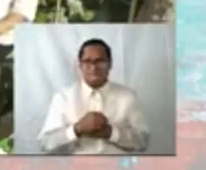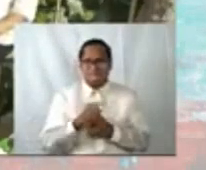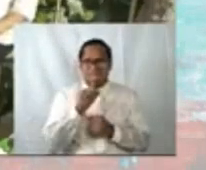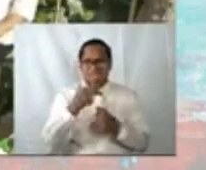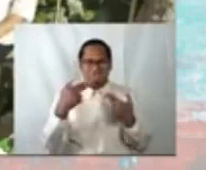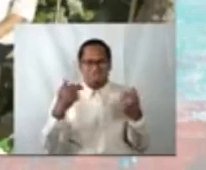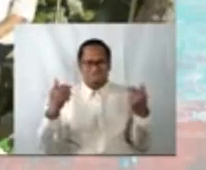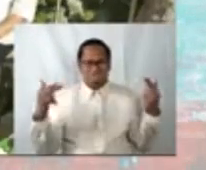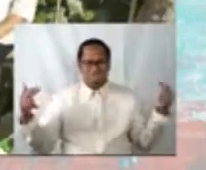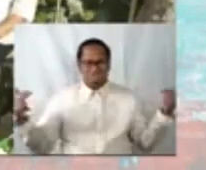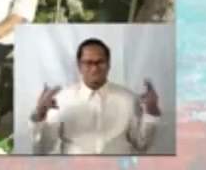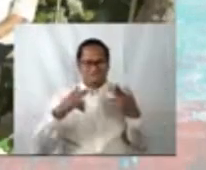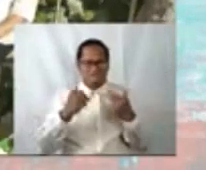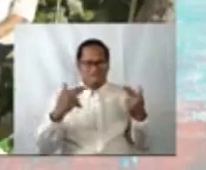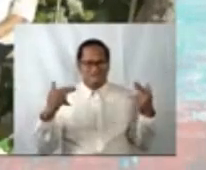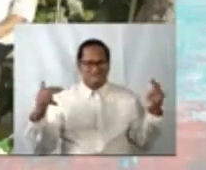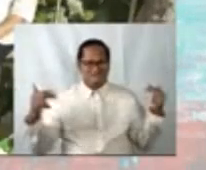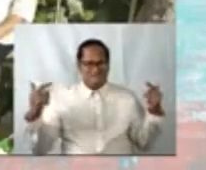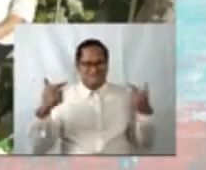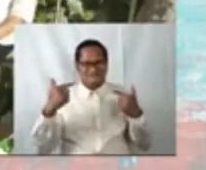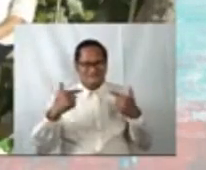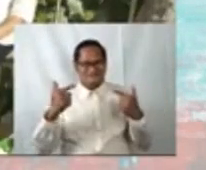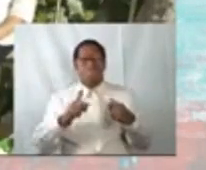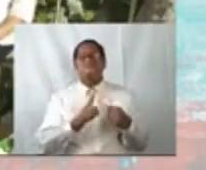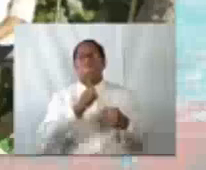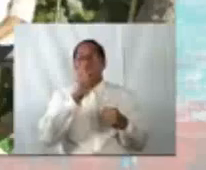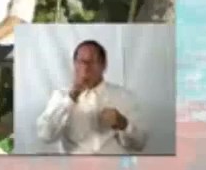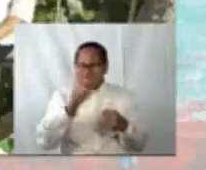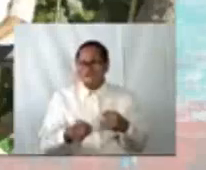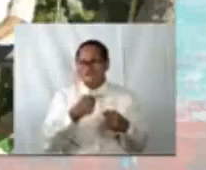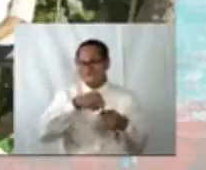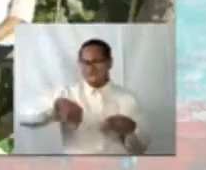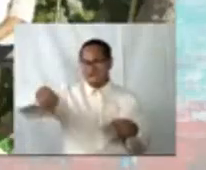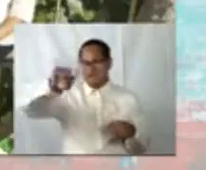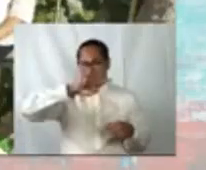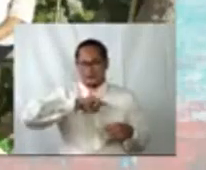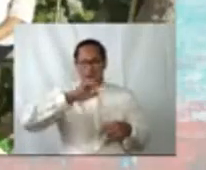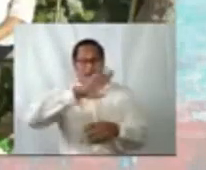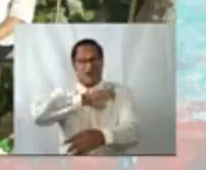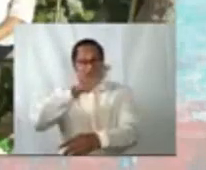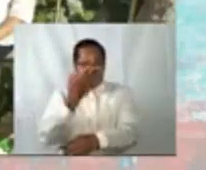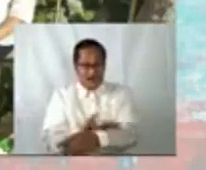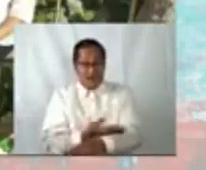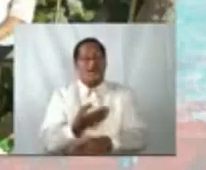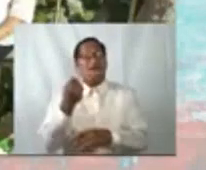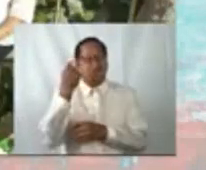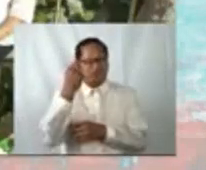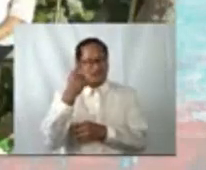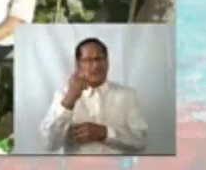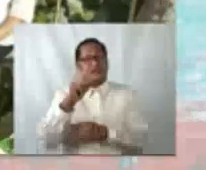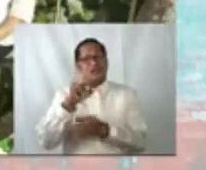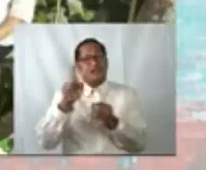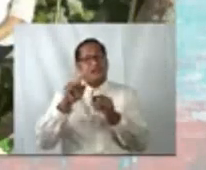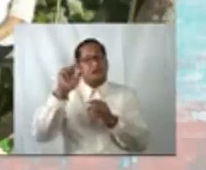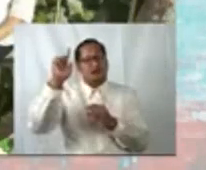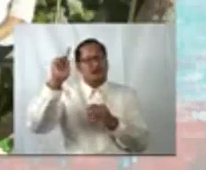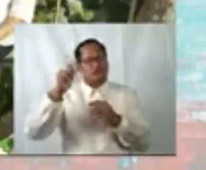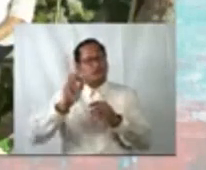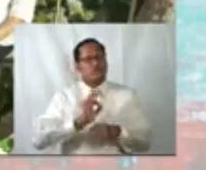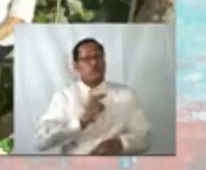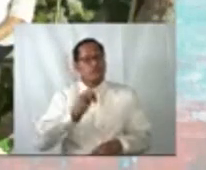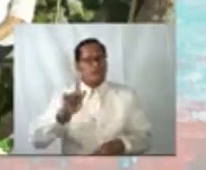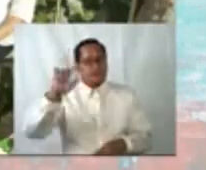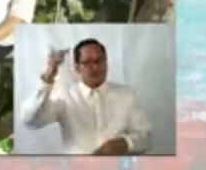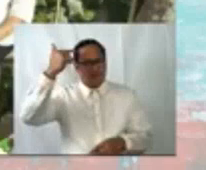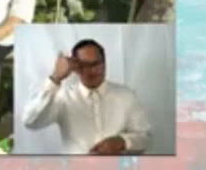Tony. At ginawa po, hindi, para maunawaan ng ating mga anak, Professor Chow, yung sinasabi ninyo when you form a government.